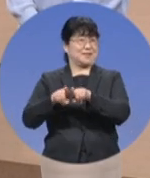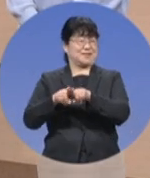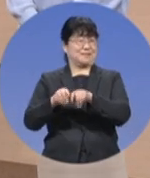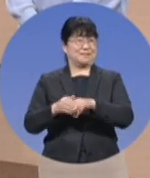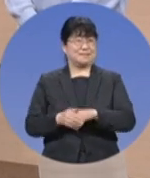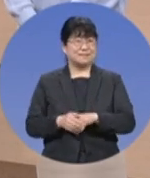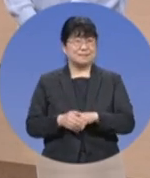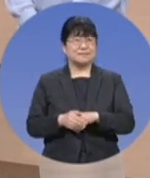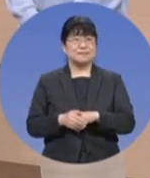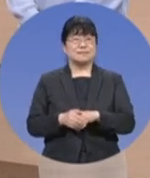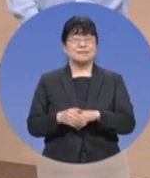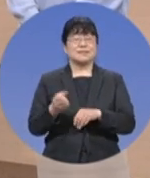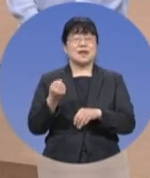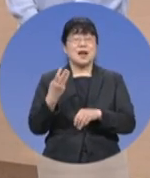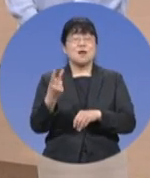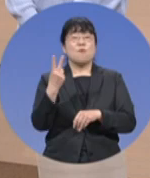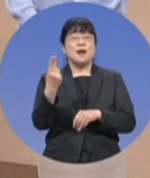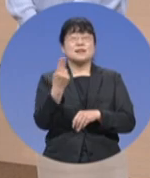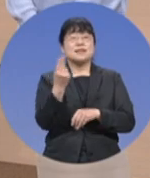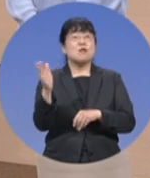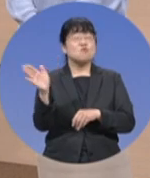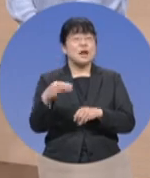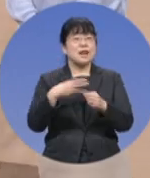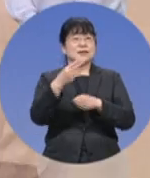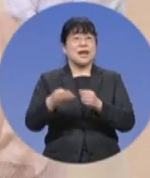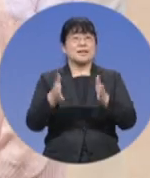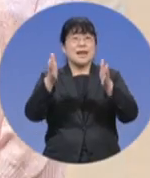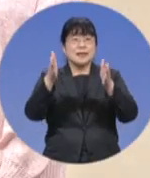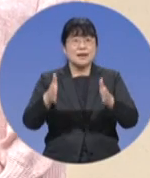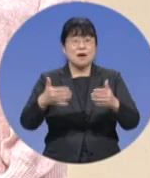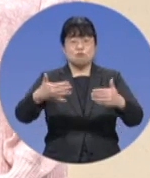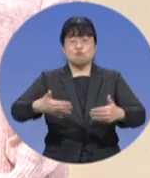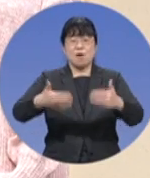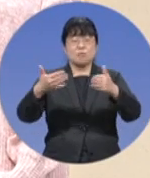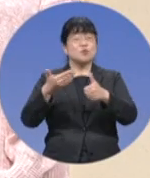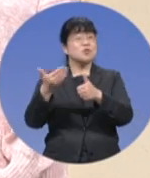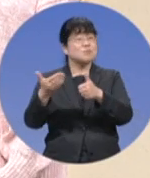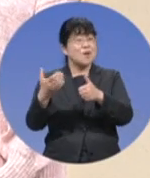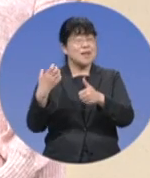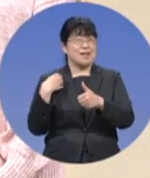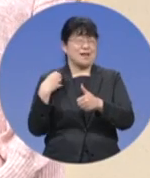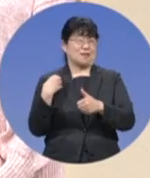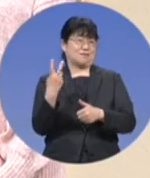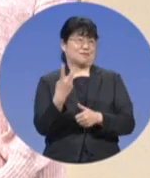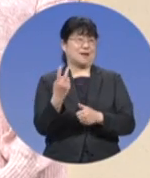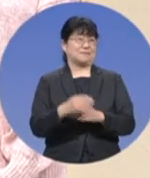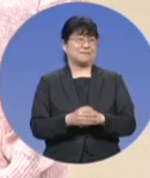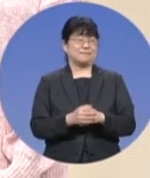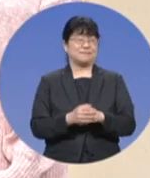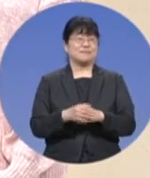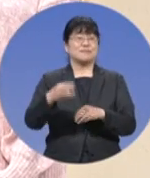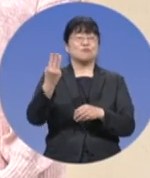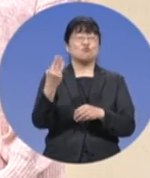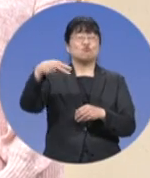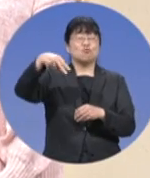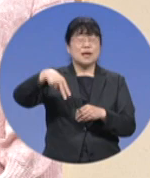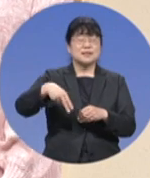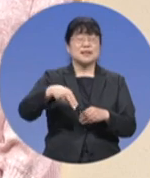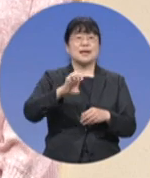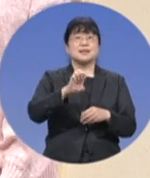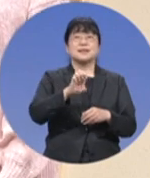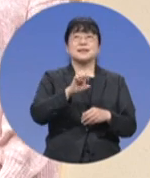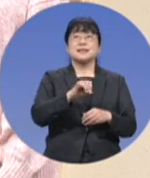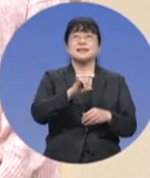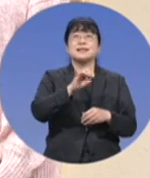ます。令和2年度から3年間この番組のリポーターを務めました、春本ゆなちゃん、麻生千恵ちゃ